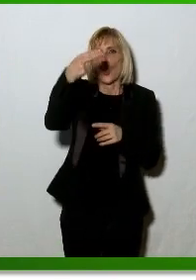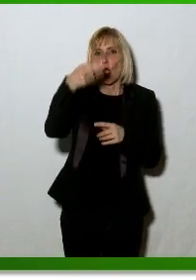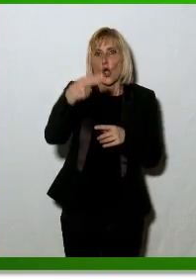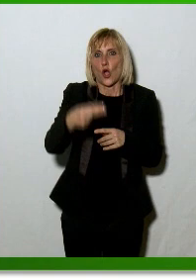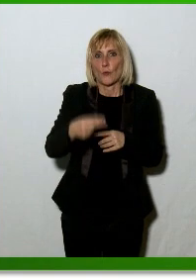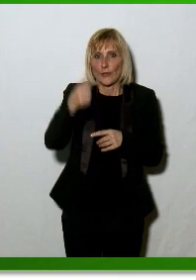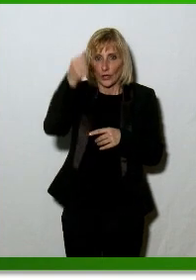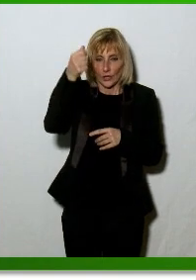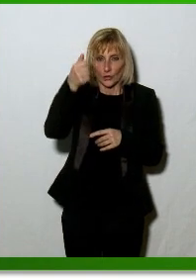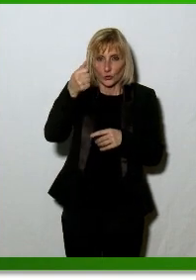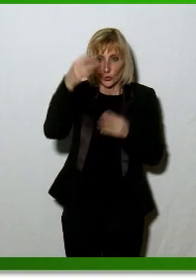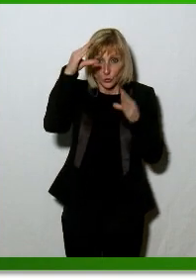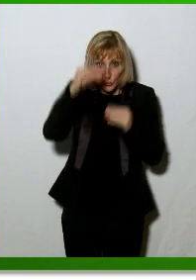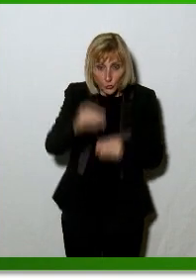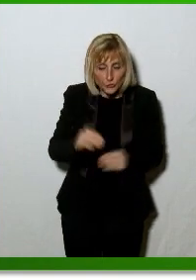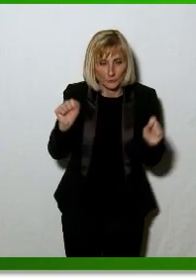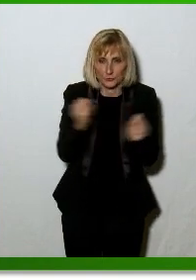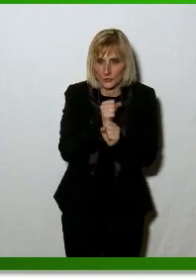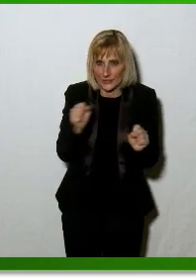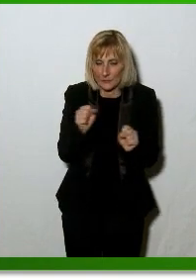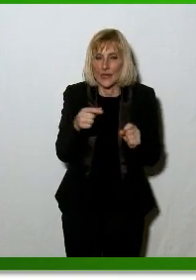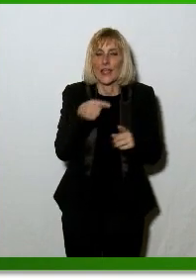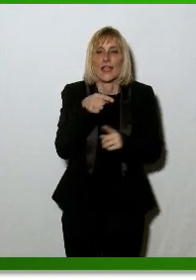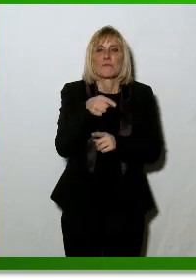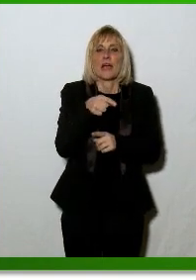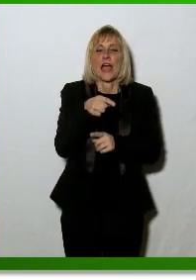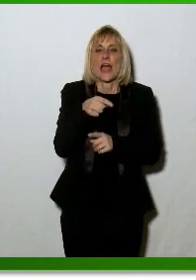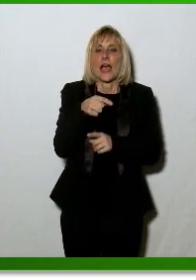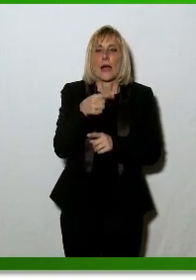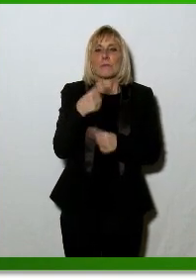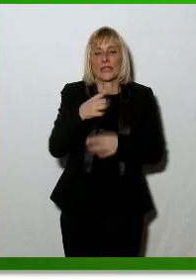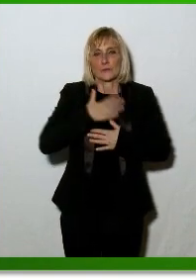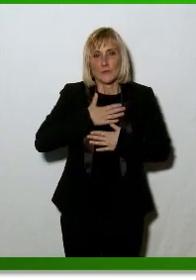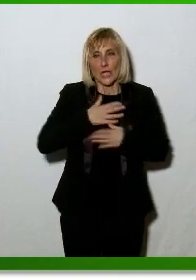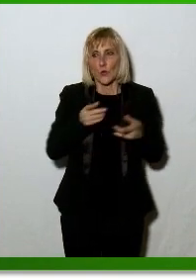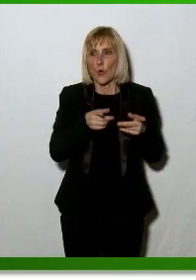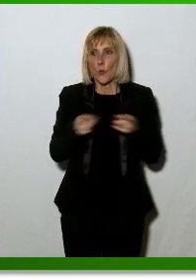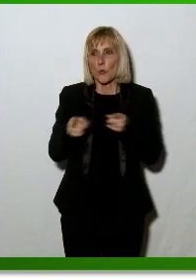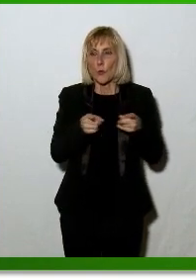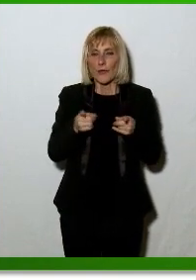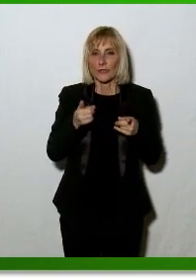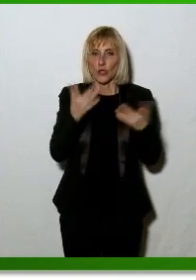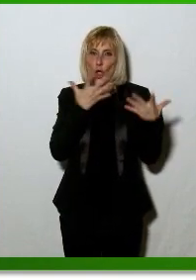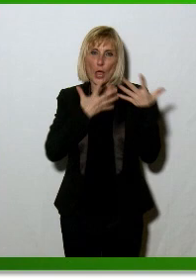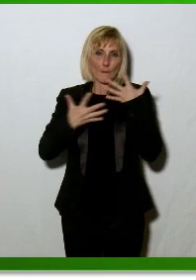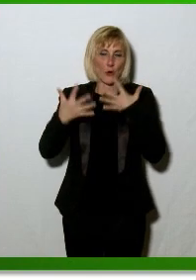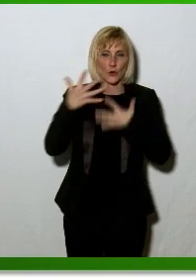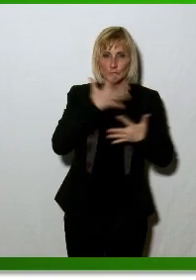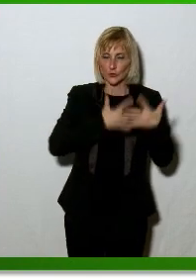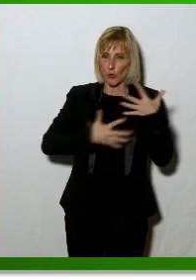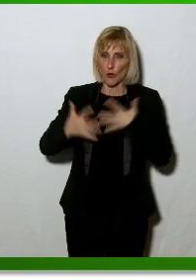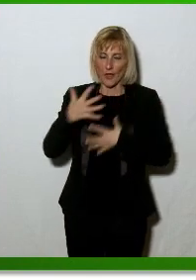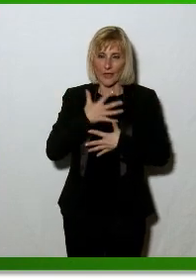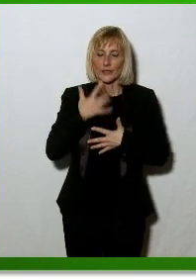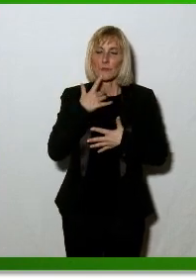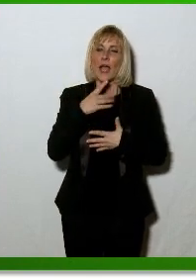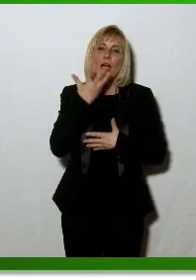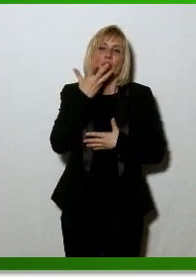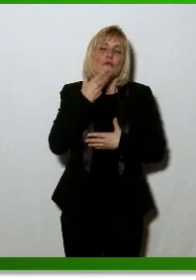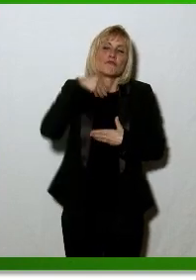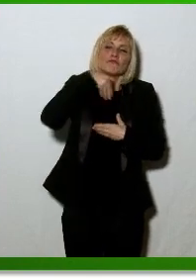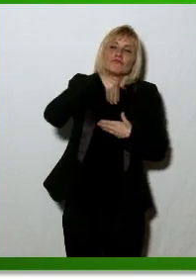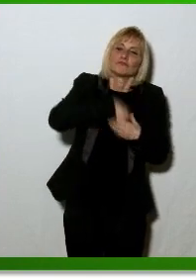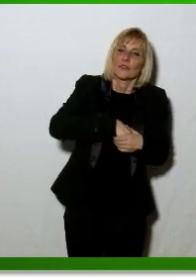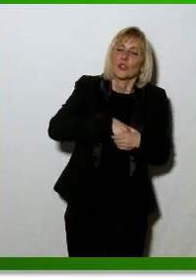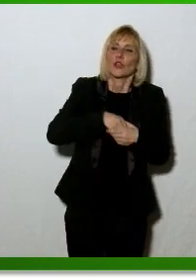farò magari nelle conclusioni Però per me è un momento veramente emozionante ma non smetterò mai di far parte